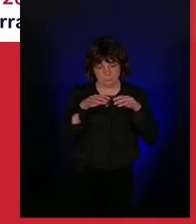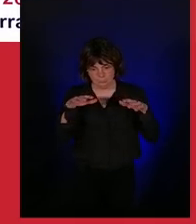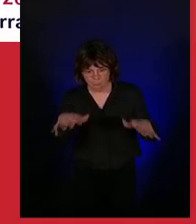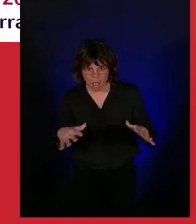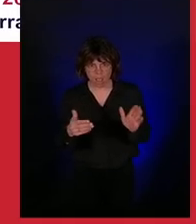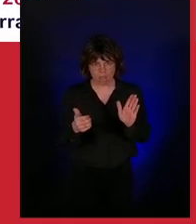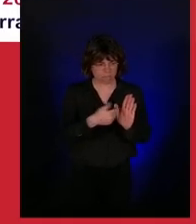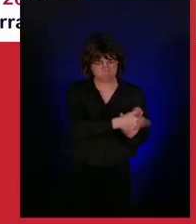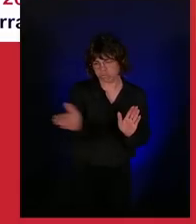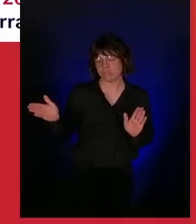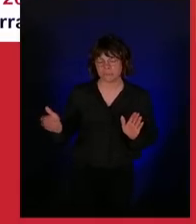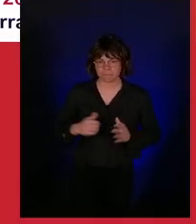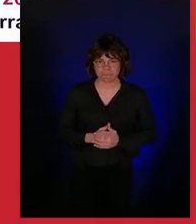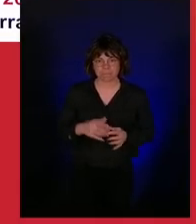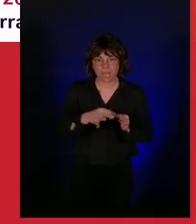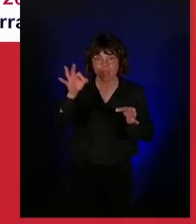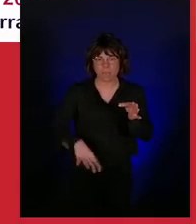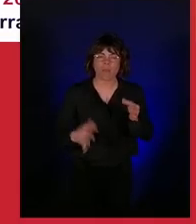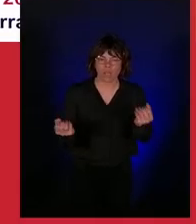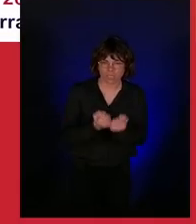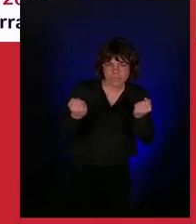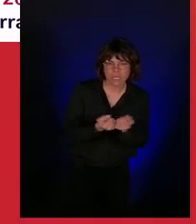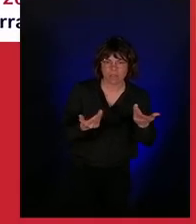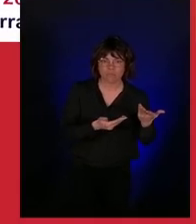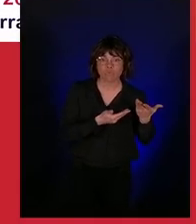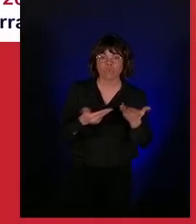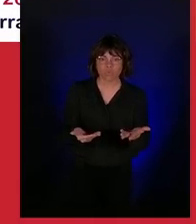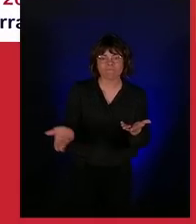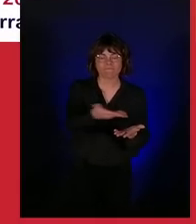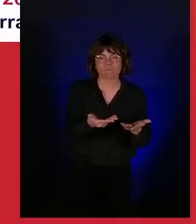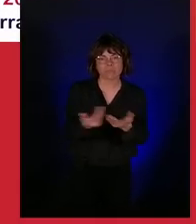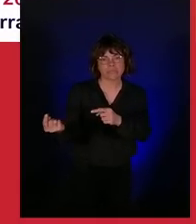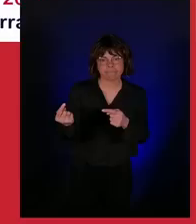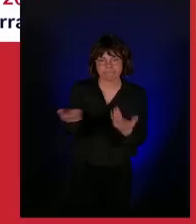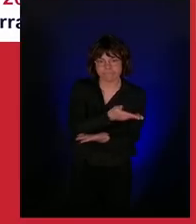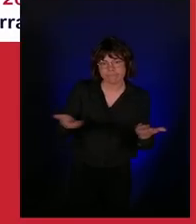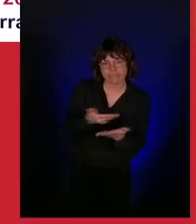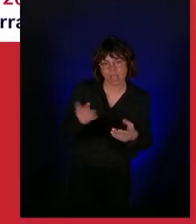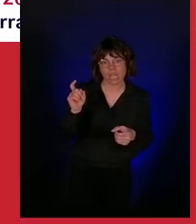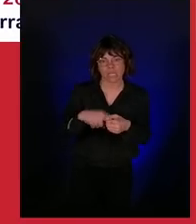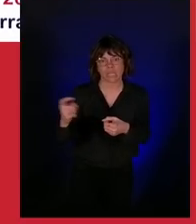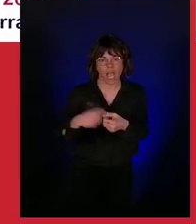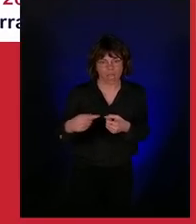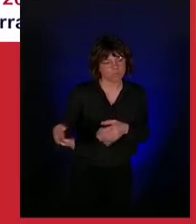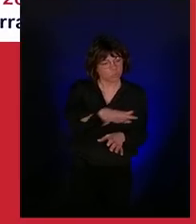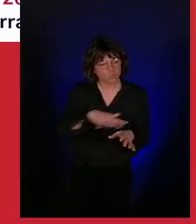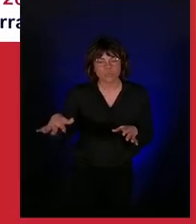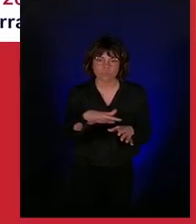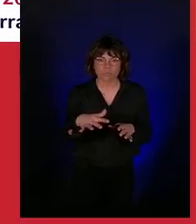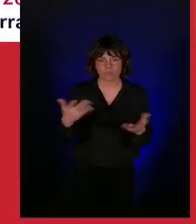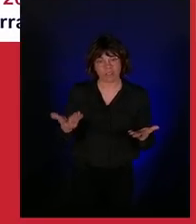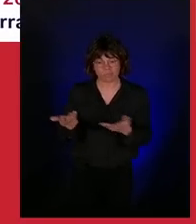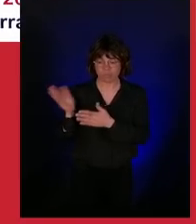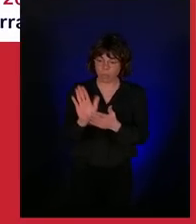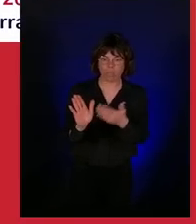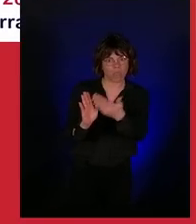vaste. Le rapport d'activité que vous avez eu à discuter avec les syndicats entend objectivement faire